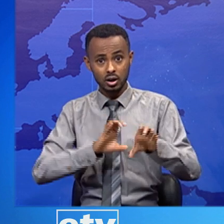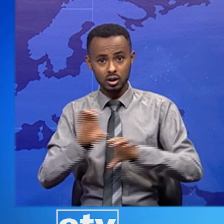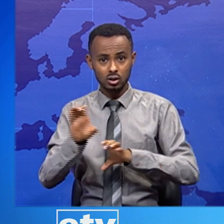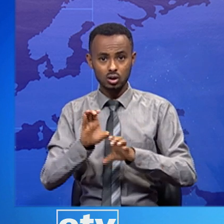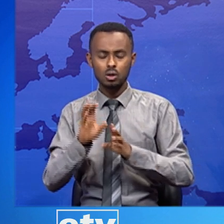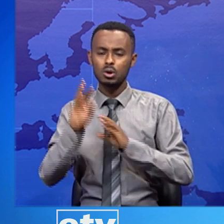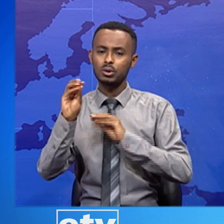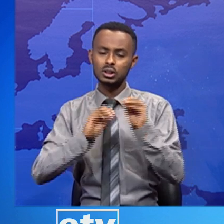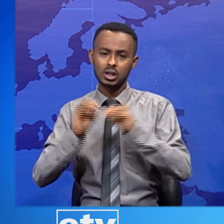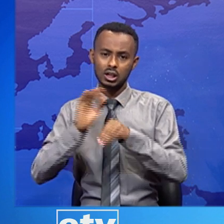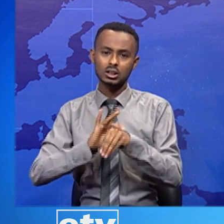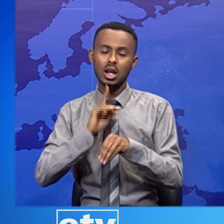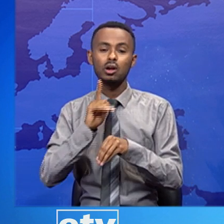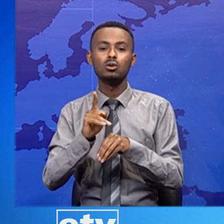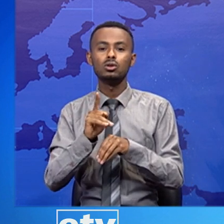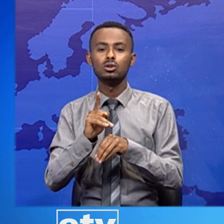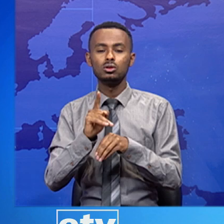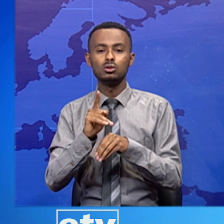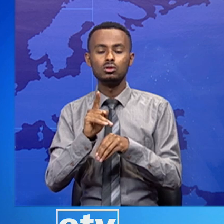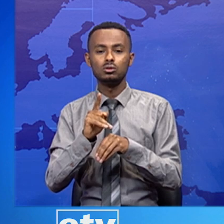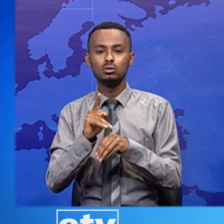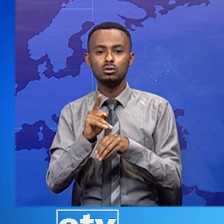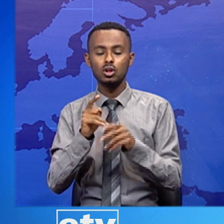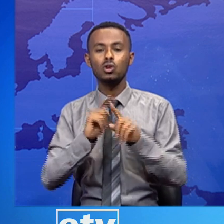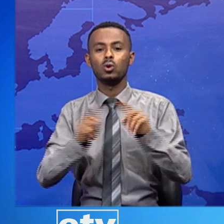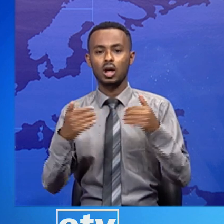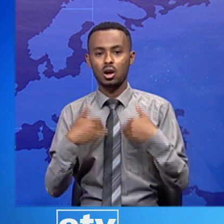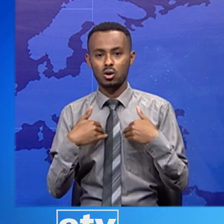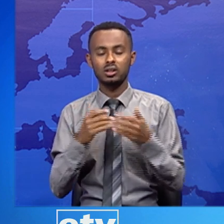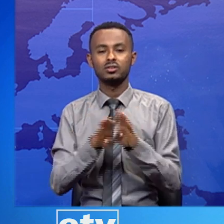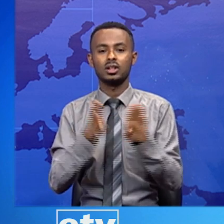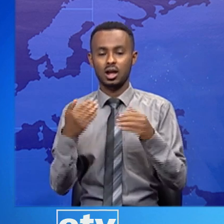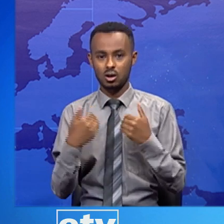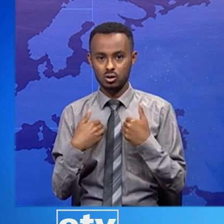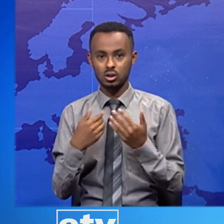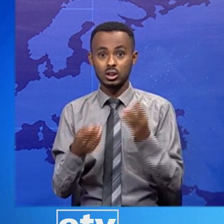ተፈጻሚ ለማረሳለስ ላይ ነው መንቀሳቀስ ላይ ነው እንግዲህ ግንኙነት ያለው ክፍተት